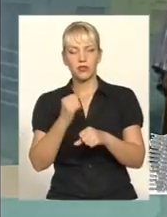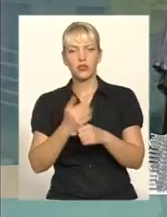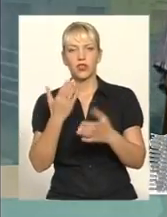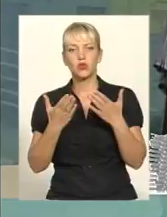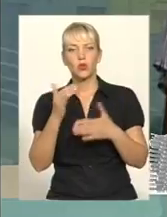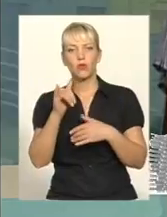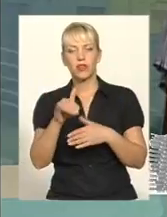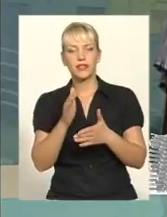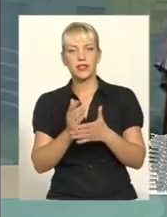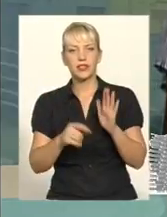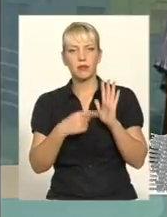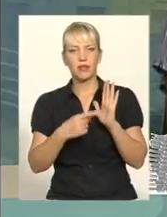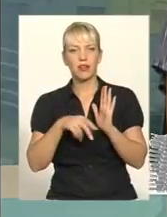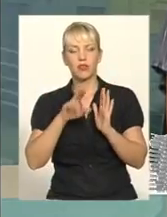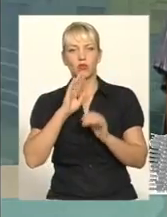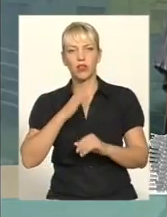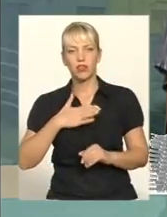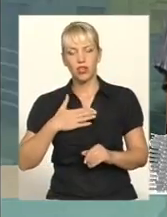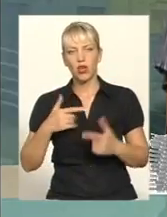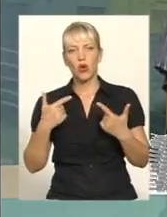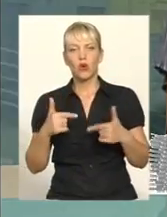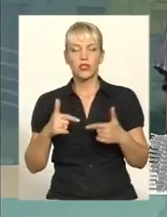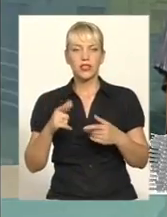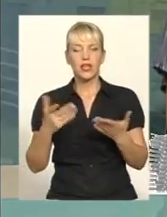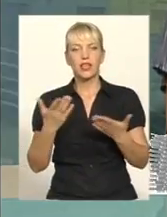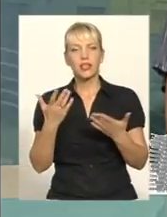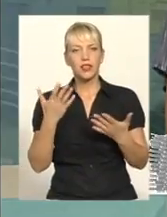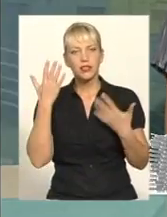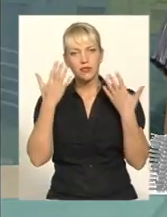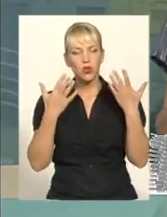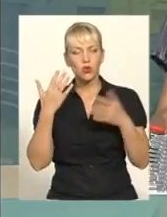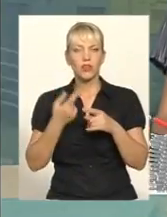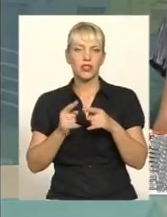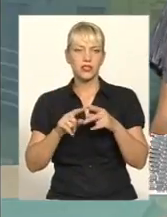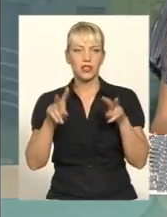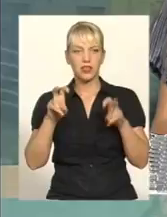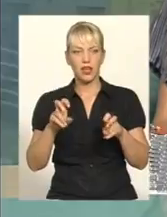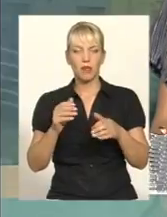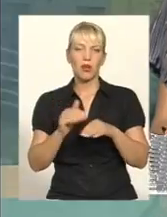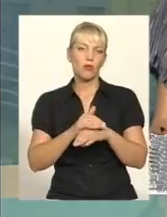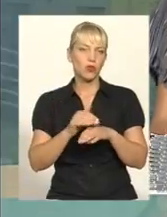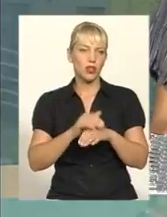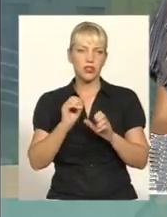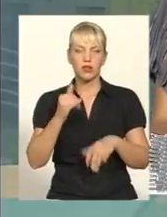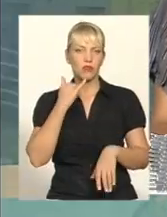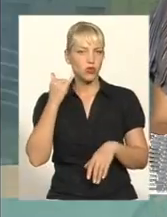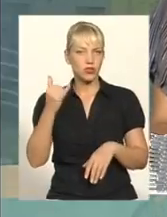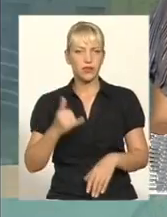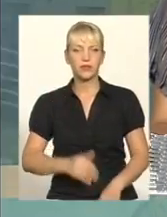є запитання до наших гостей або ж є міркування із зазначеної теми, будь ласка, ви можете вже набирати